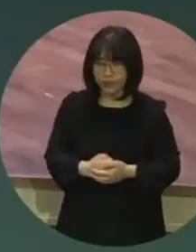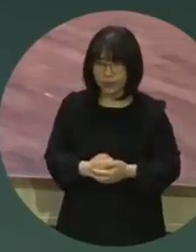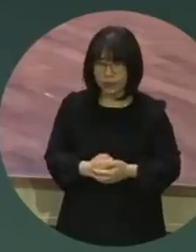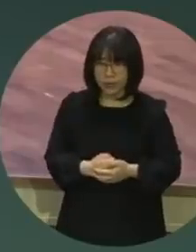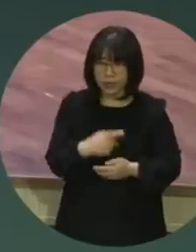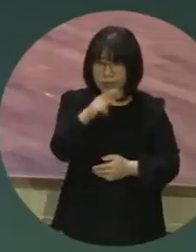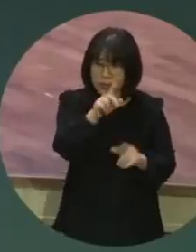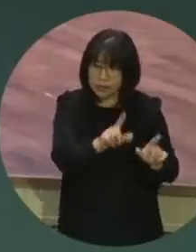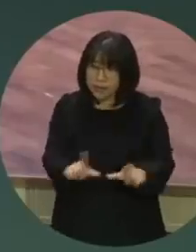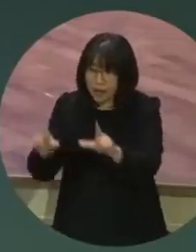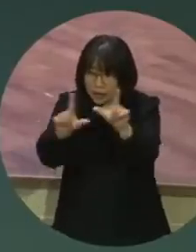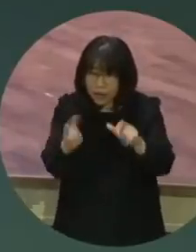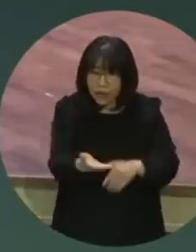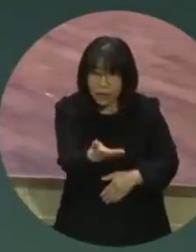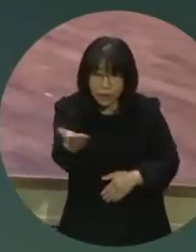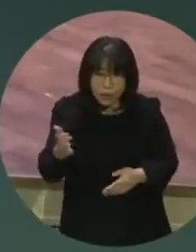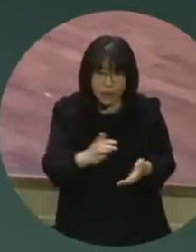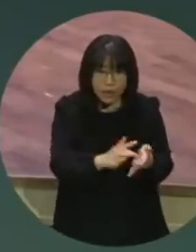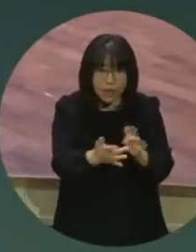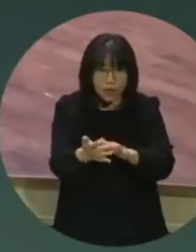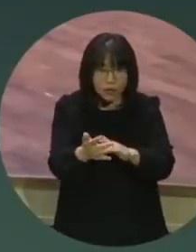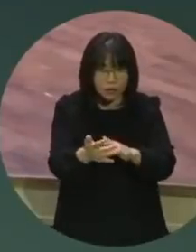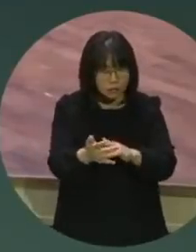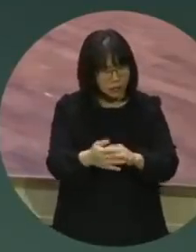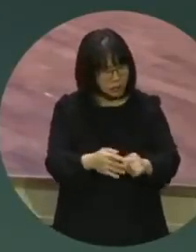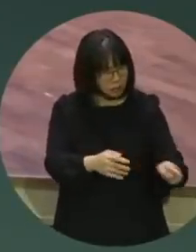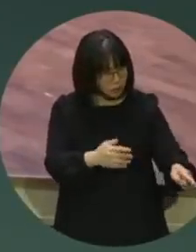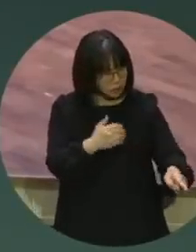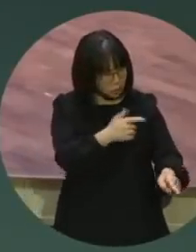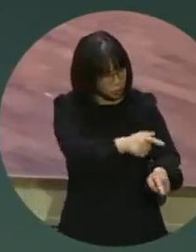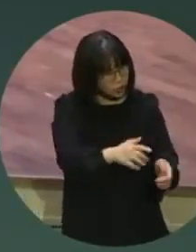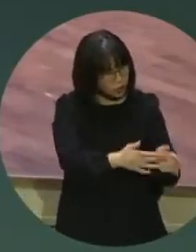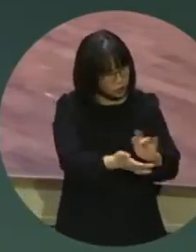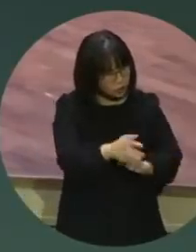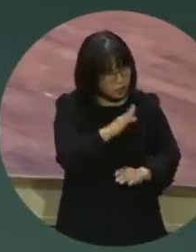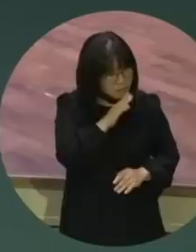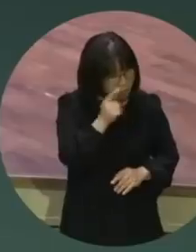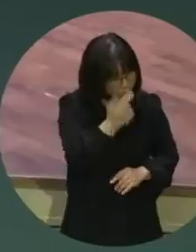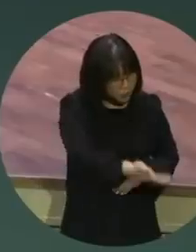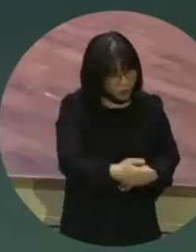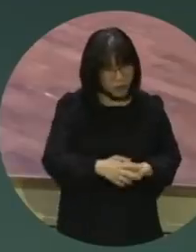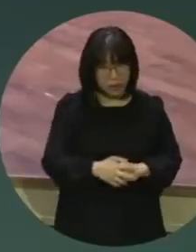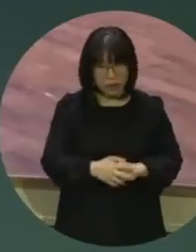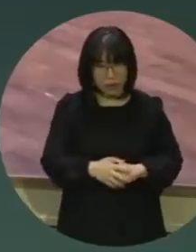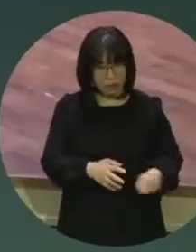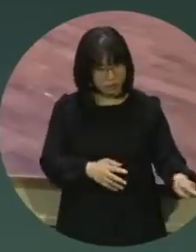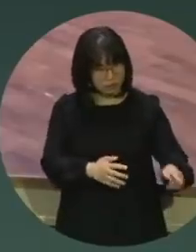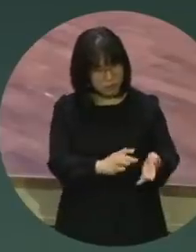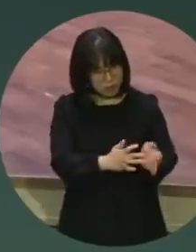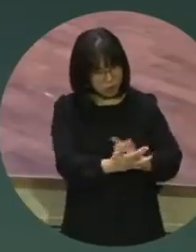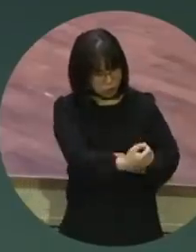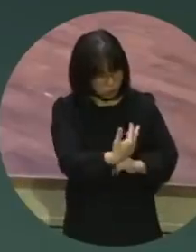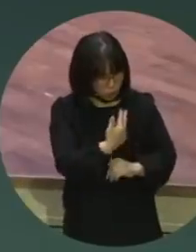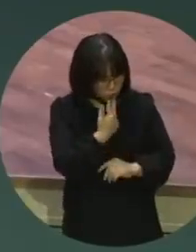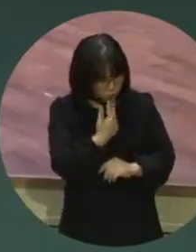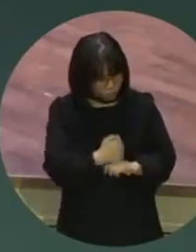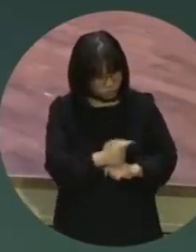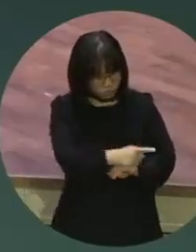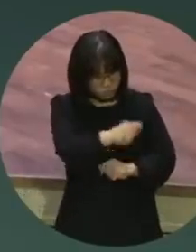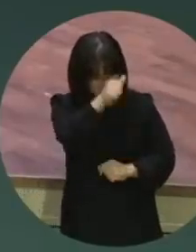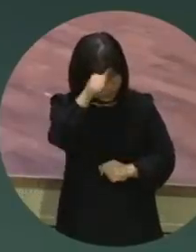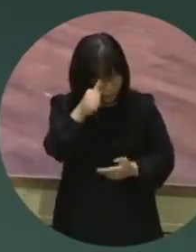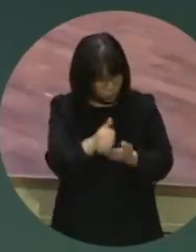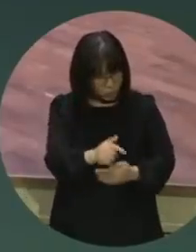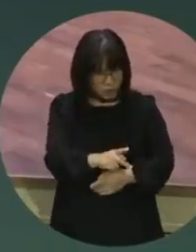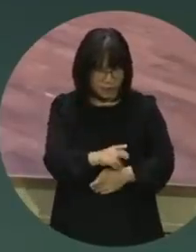향기가 안 나. 저분 예수 믿는 사람 맞나? 아, 저기 예수, 저기 장로 맞아.